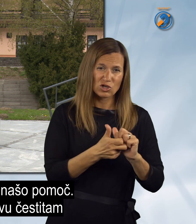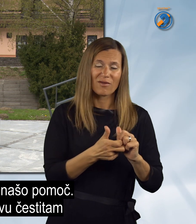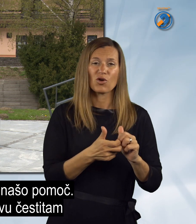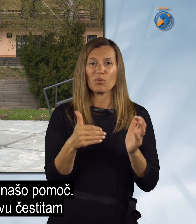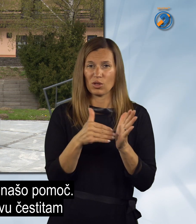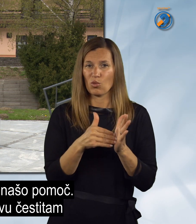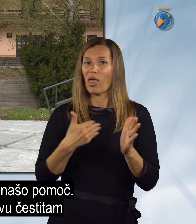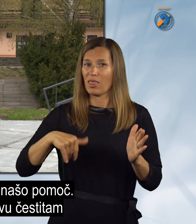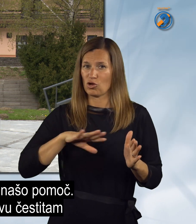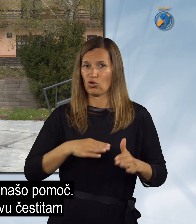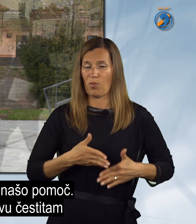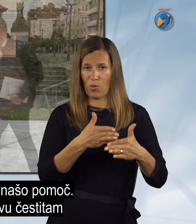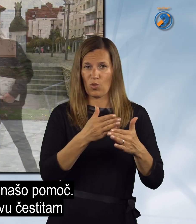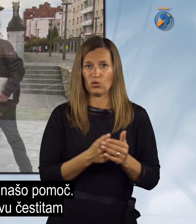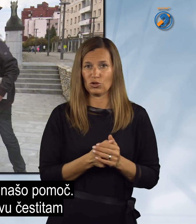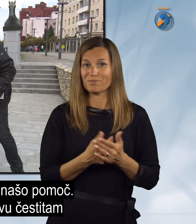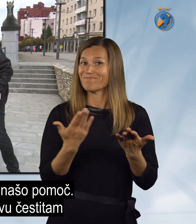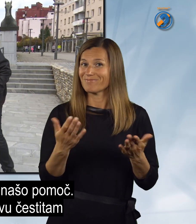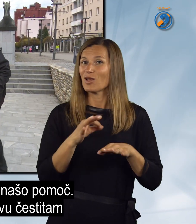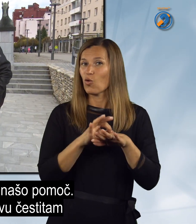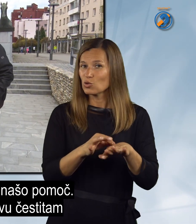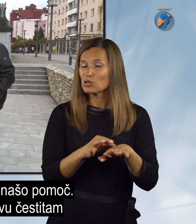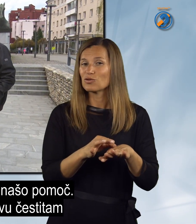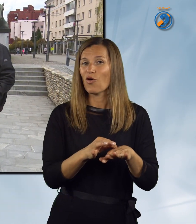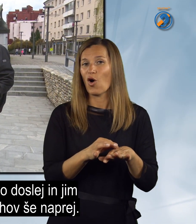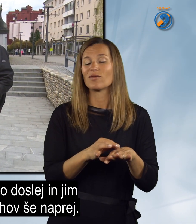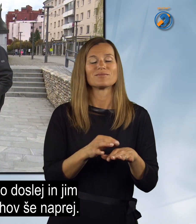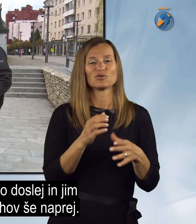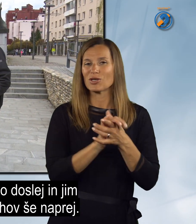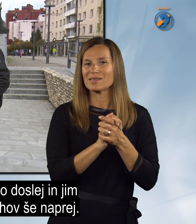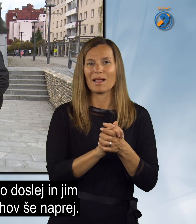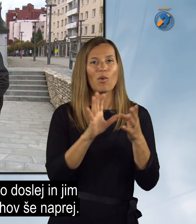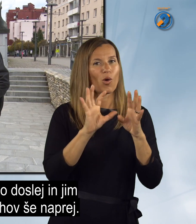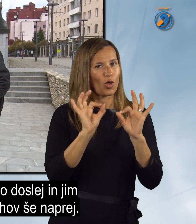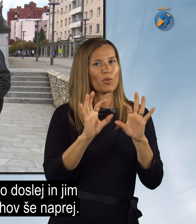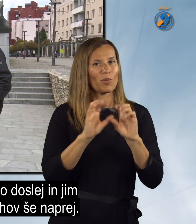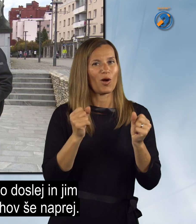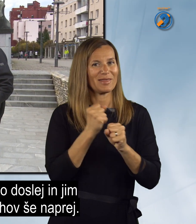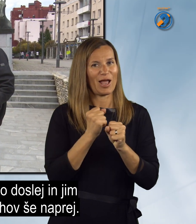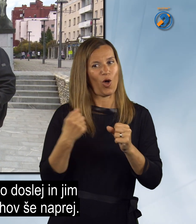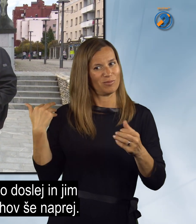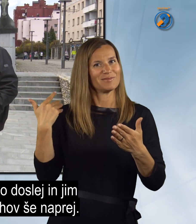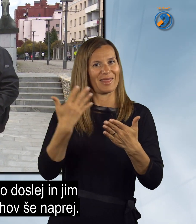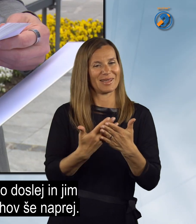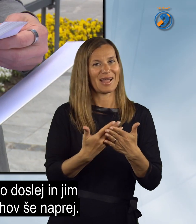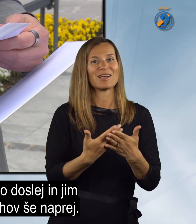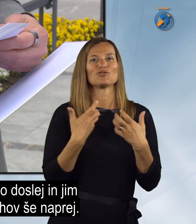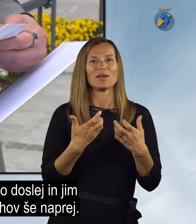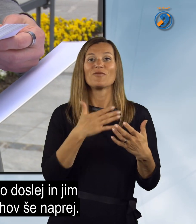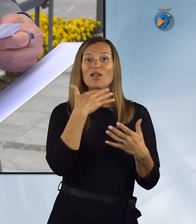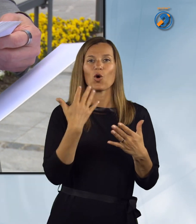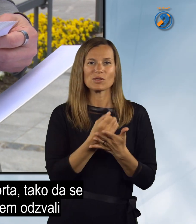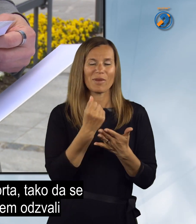in bi potrebovali našo pomoč. Tako da vodstvo čestitam za opravljeno delo za nazaj in jim želim veliko uspehov